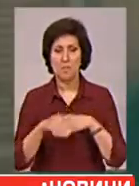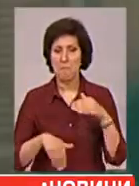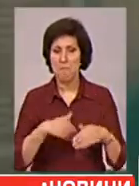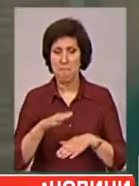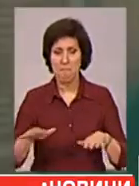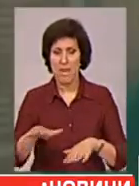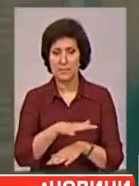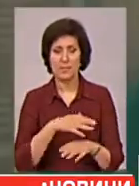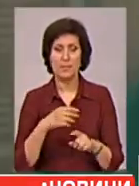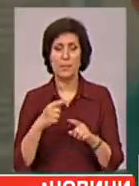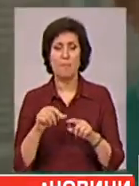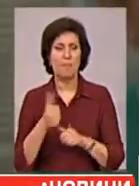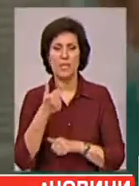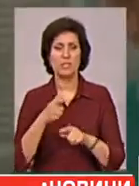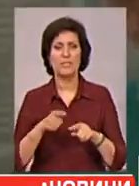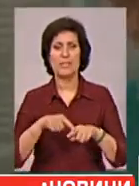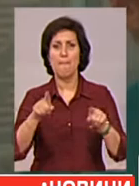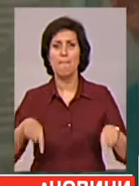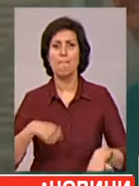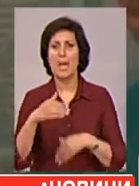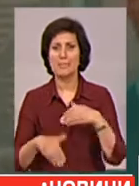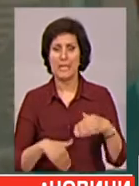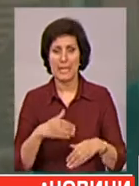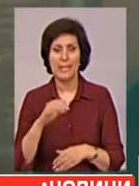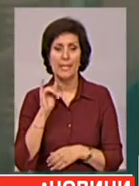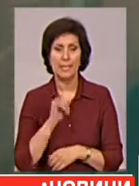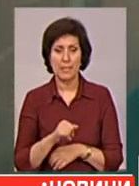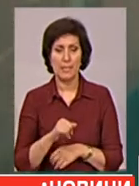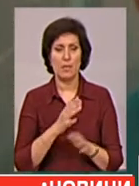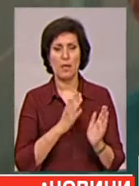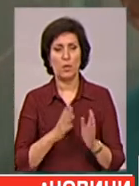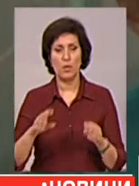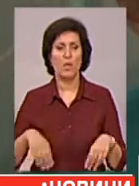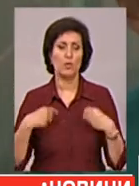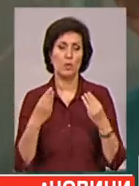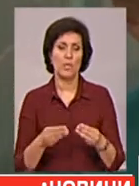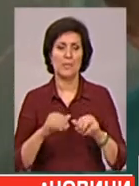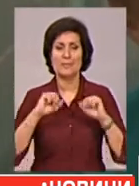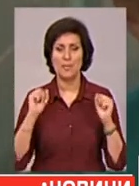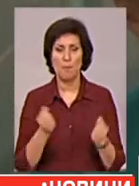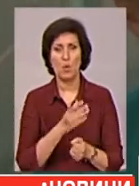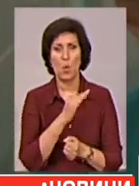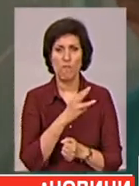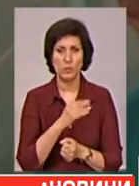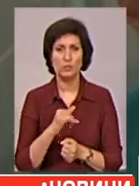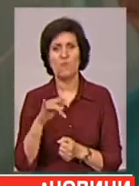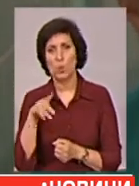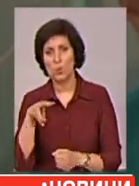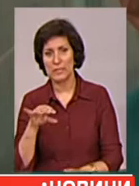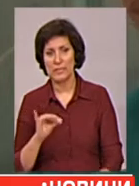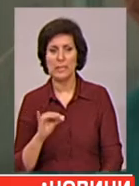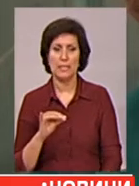спеки саме перше – це басейн, вони купаються, і регулярно даємо заморожені овочі,